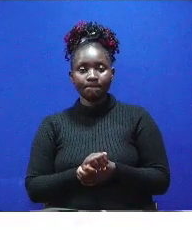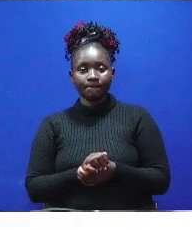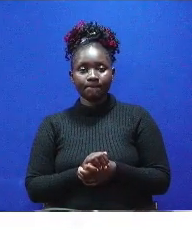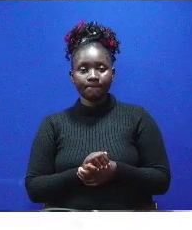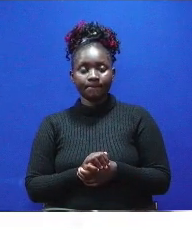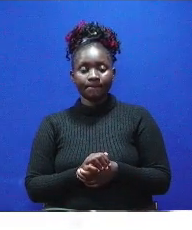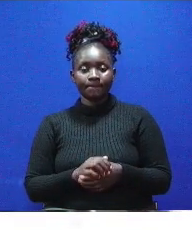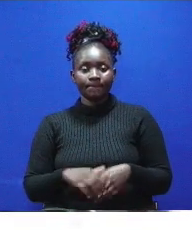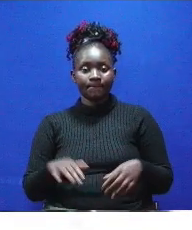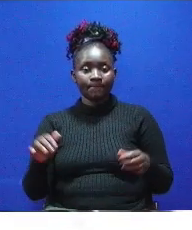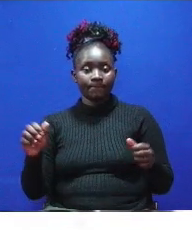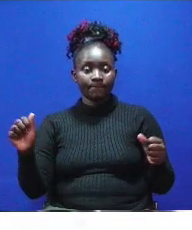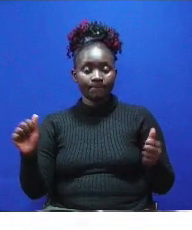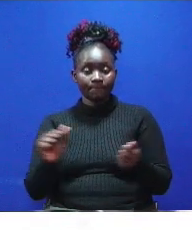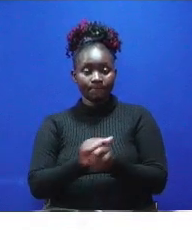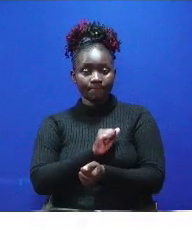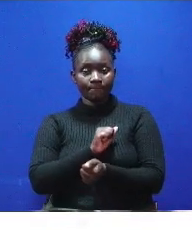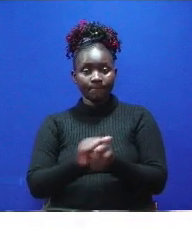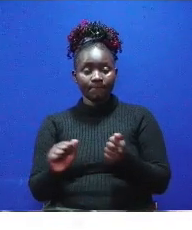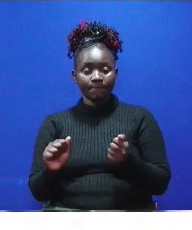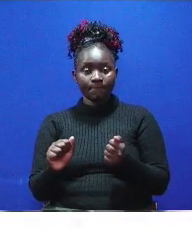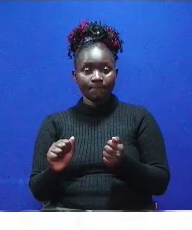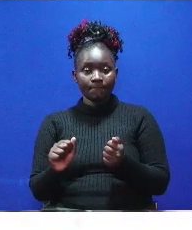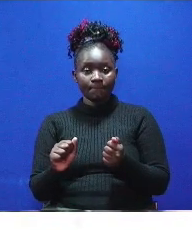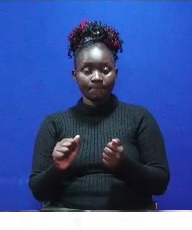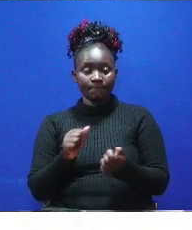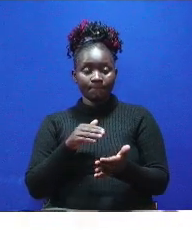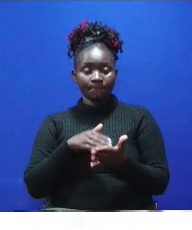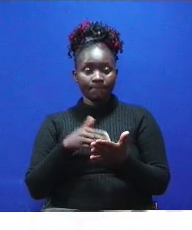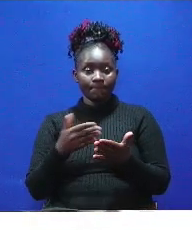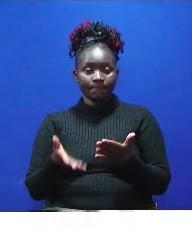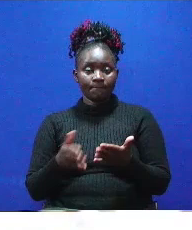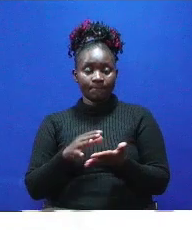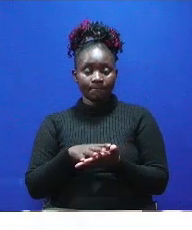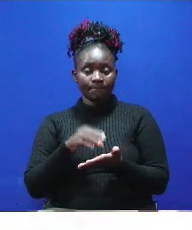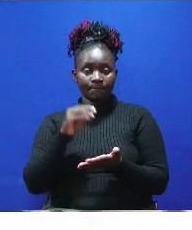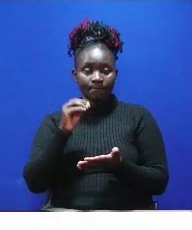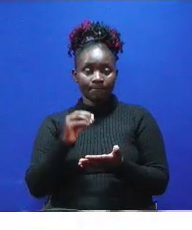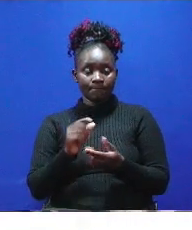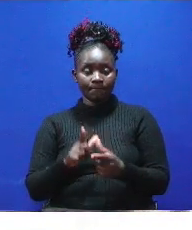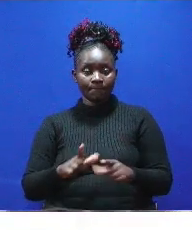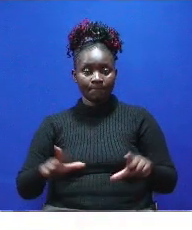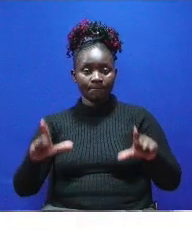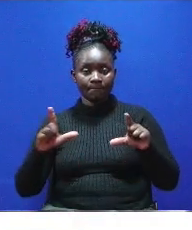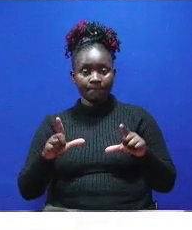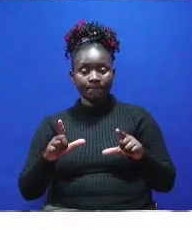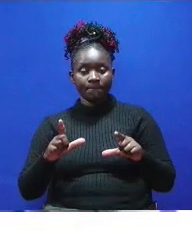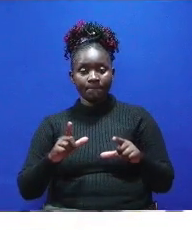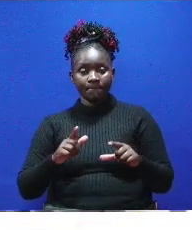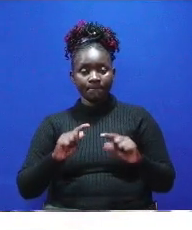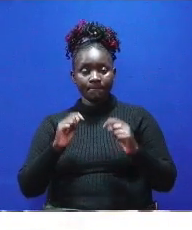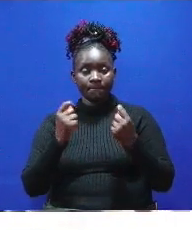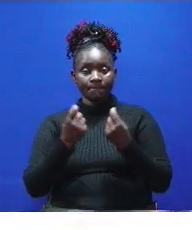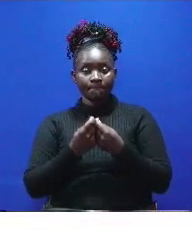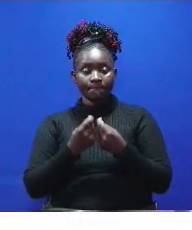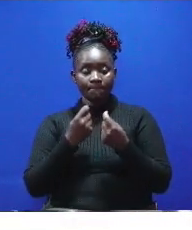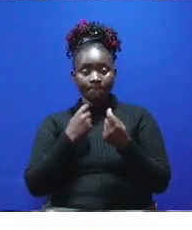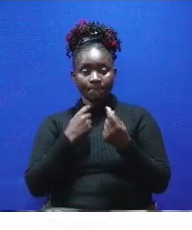iliadhibika na landslides. Na tunajua ya kwamba timu ya leo ilikuwa